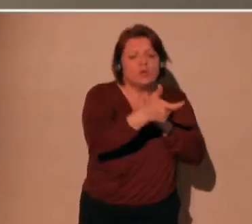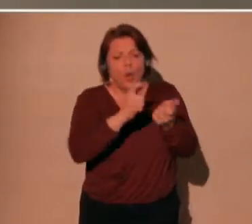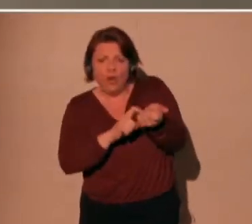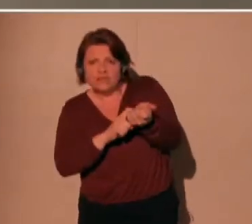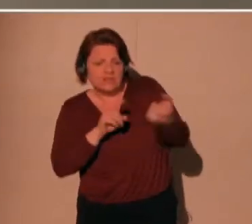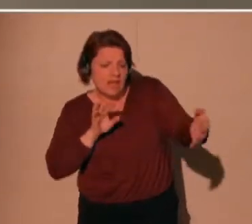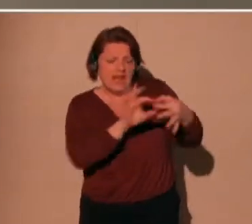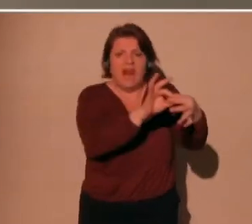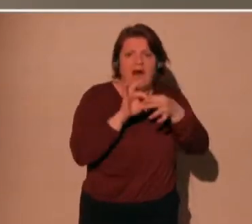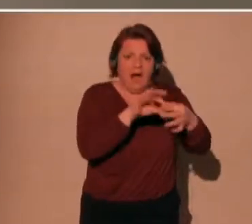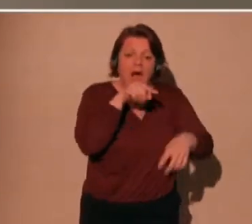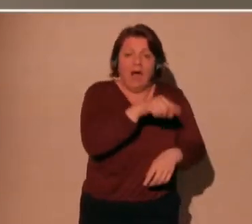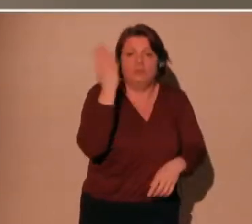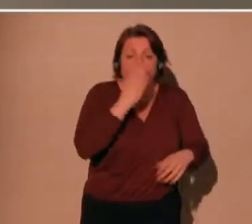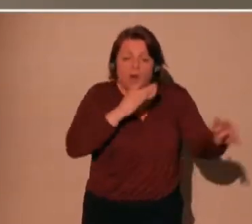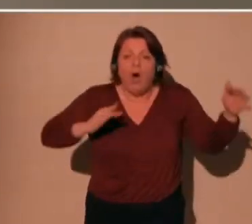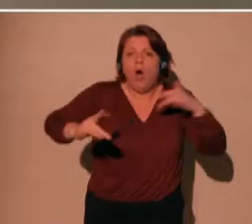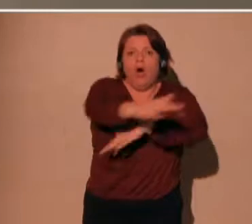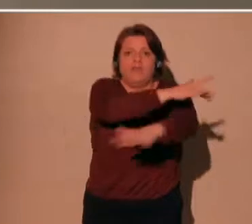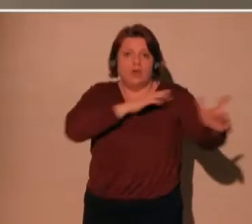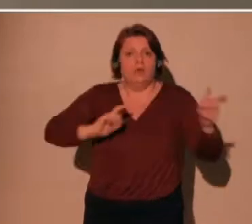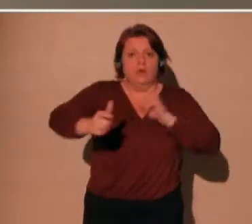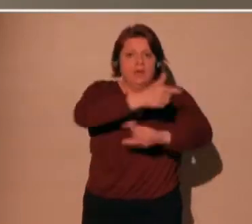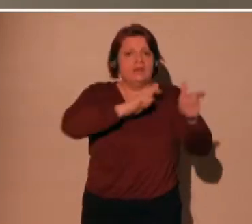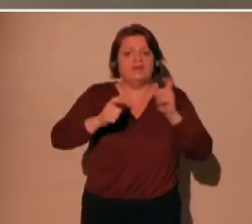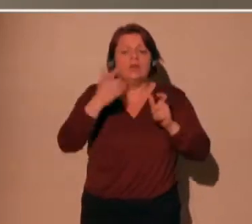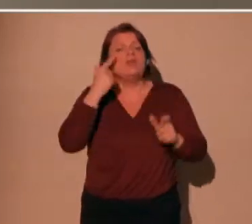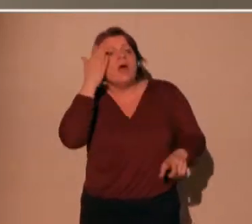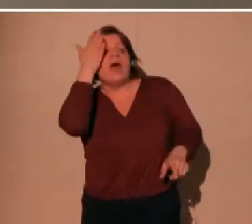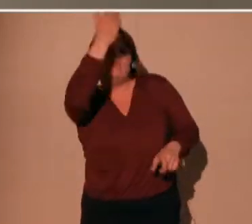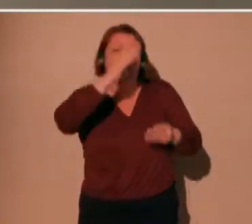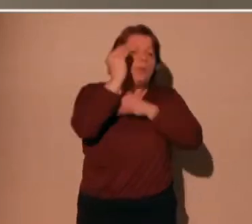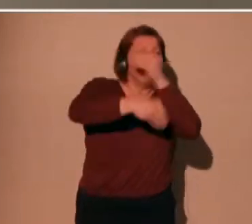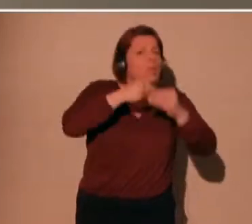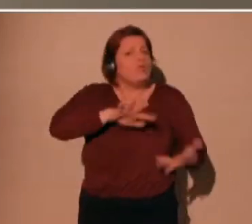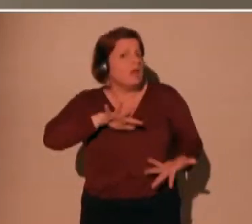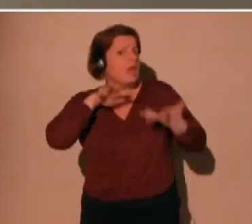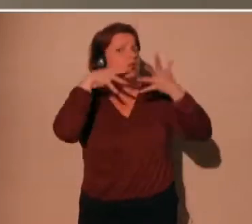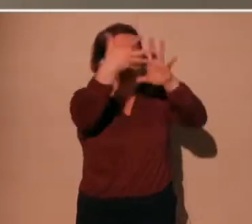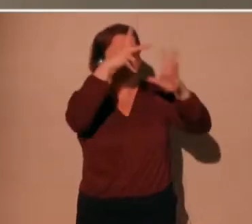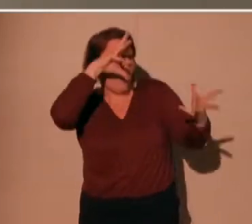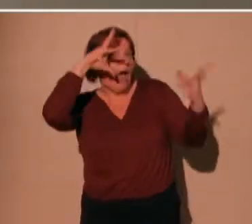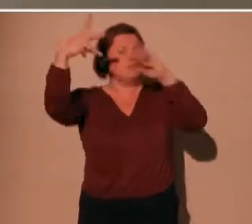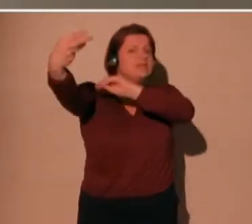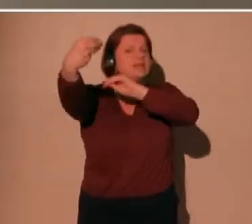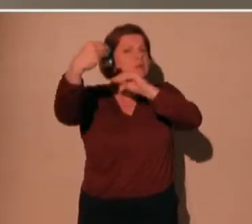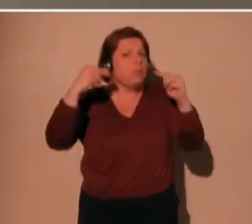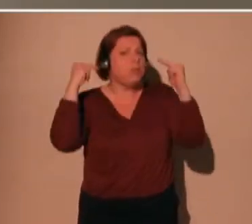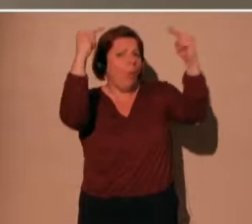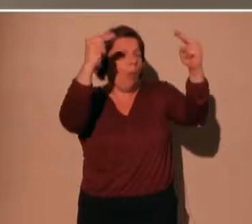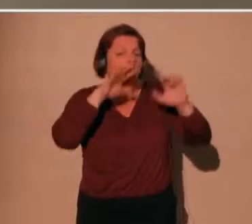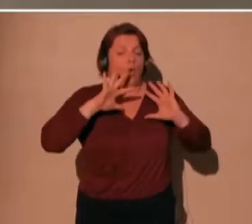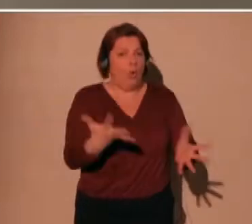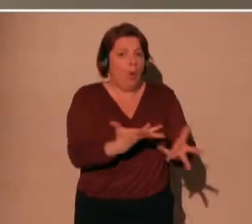monde et prévoir quelle sera l'évolution du monde à l'avenir à un niveau d'abstraction élevé, ce qui va permettre donc la planification.